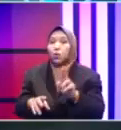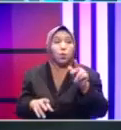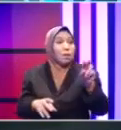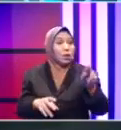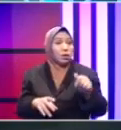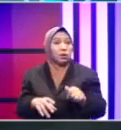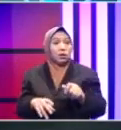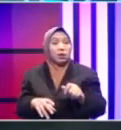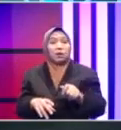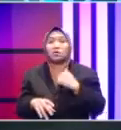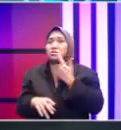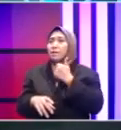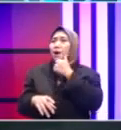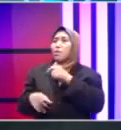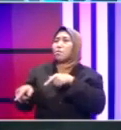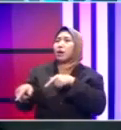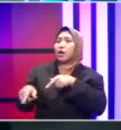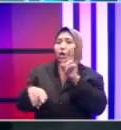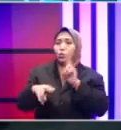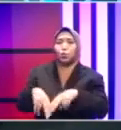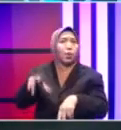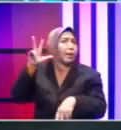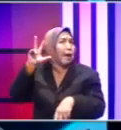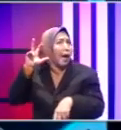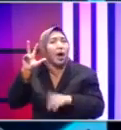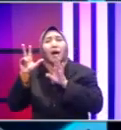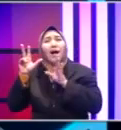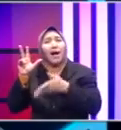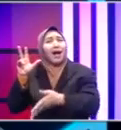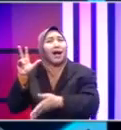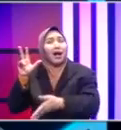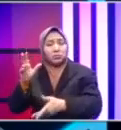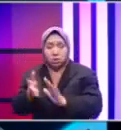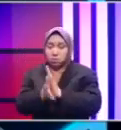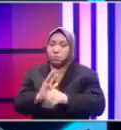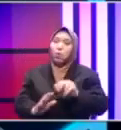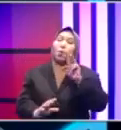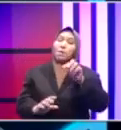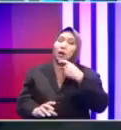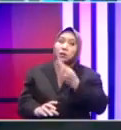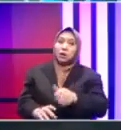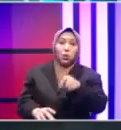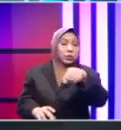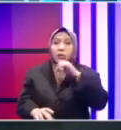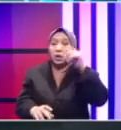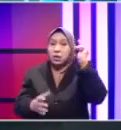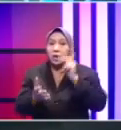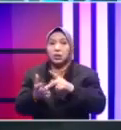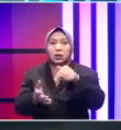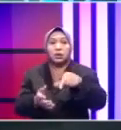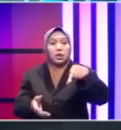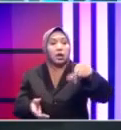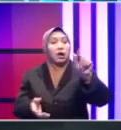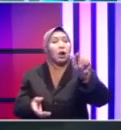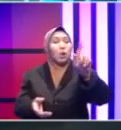Ken siap tuh pompuan yg yang konark duduk dengan Kak sini kan tuh kali omarkatya kepada mereka kotak kena ke semua ini